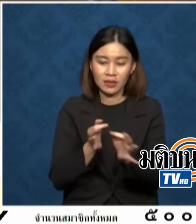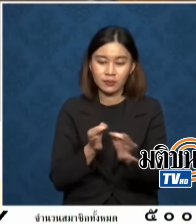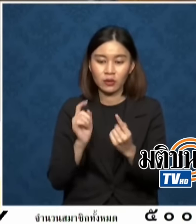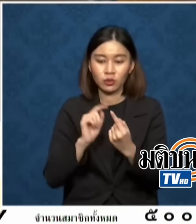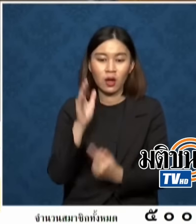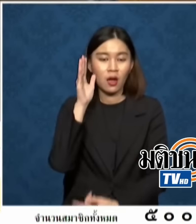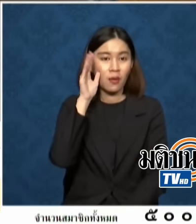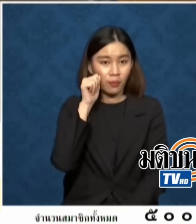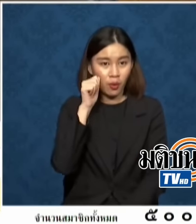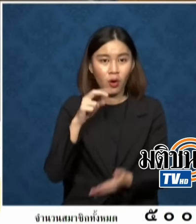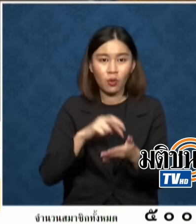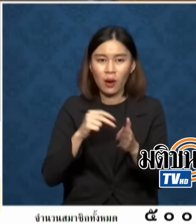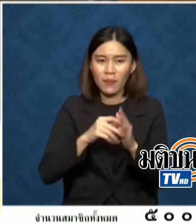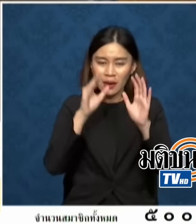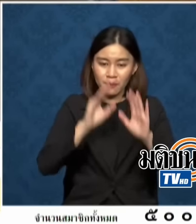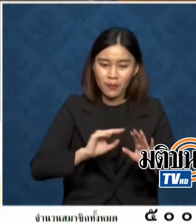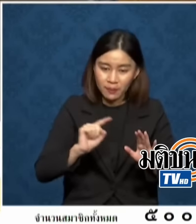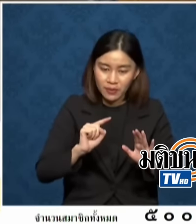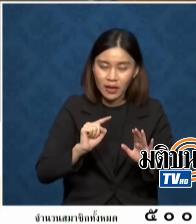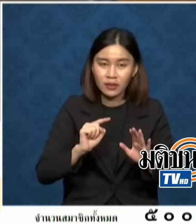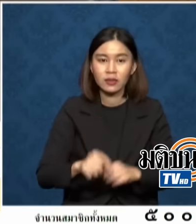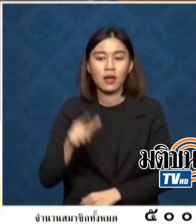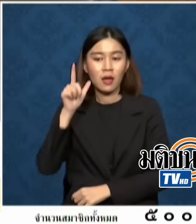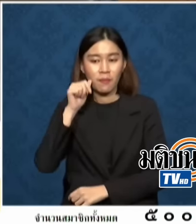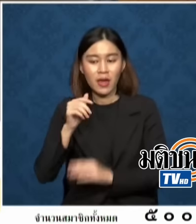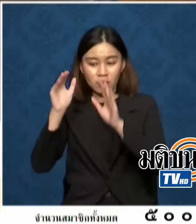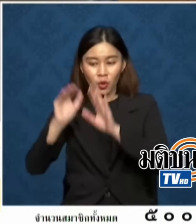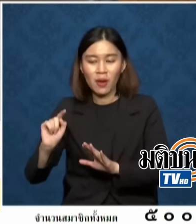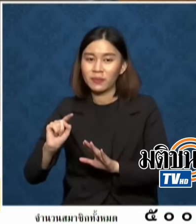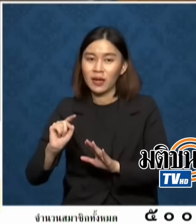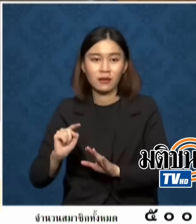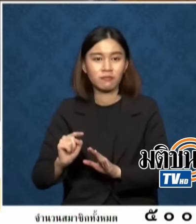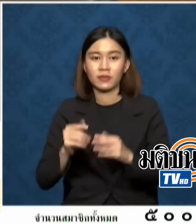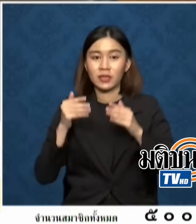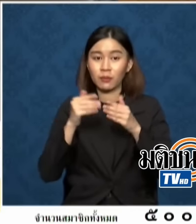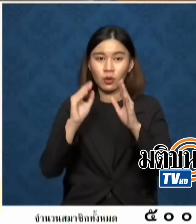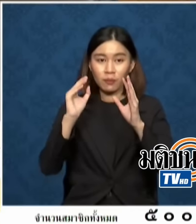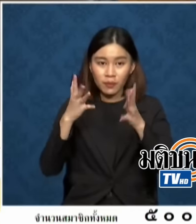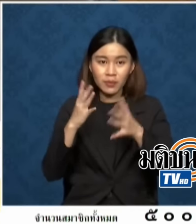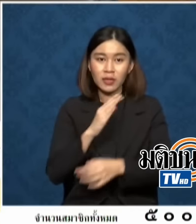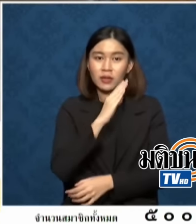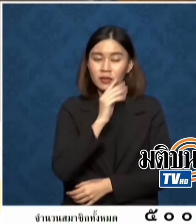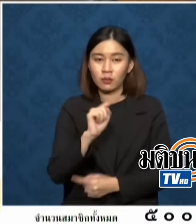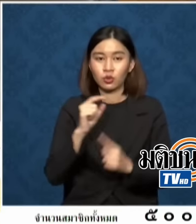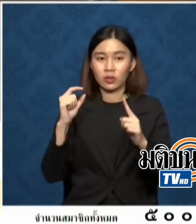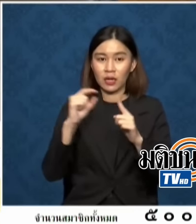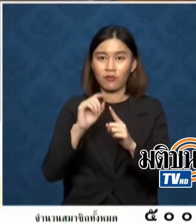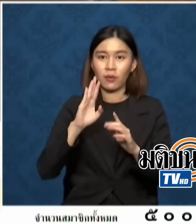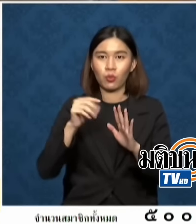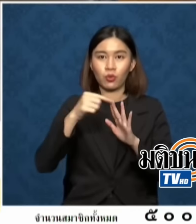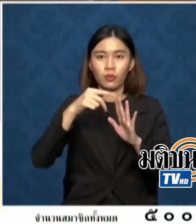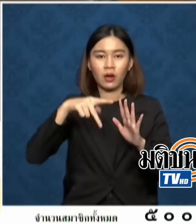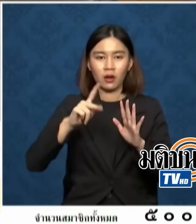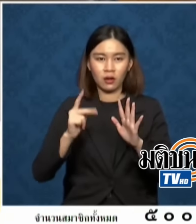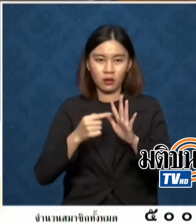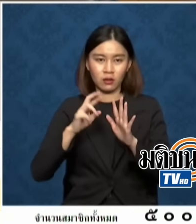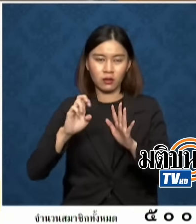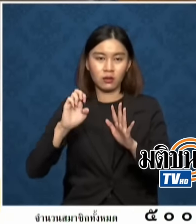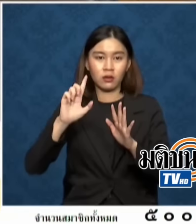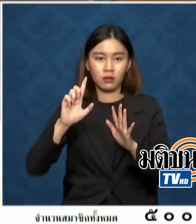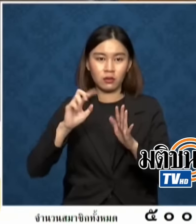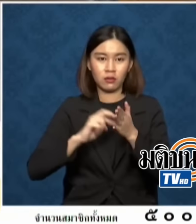ที่ว่าพ่อต้องเป็นอย่างไรบิดาต้องเป็นอย่างไรมารดาต้องเป็นอย่างไรเมื่อเราใช้คำว่าบุพการีซึ่ง